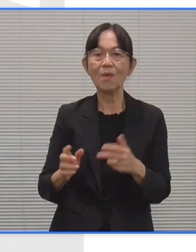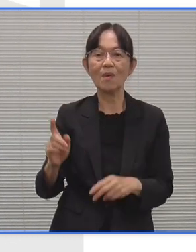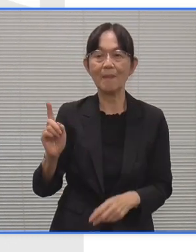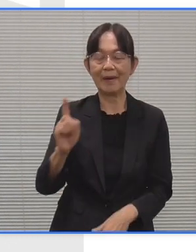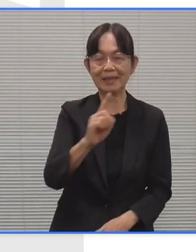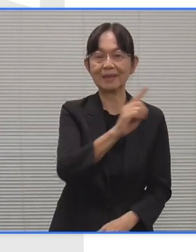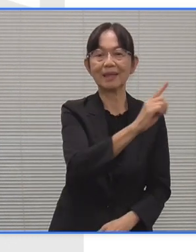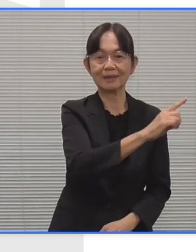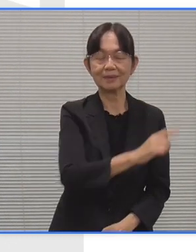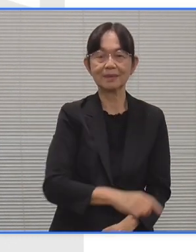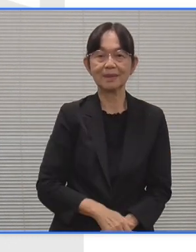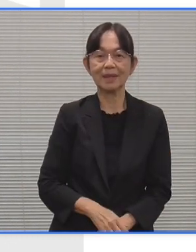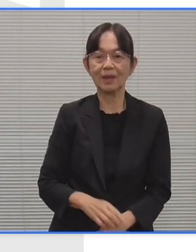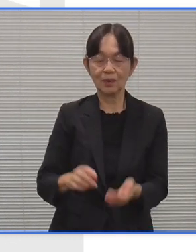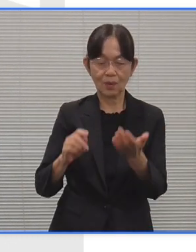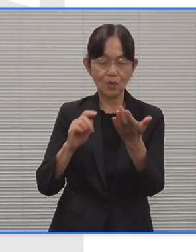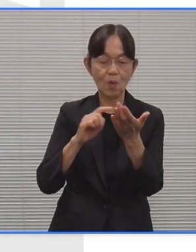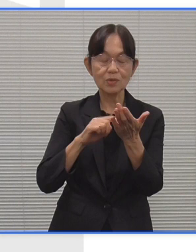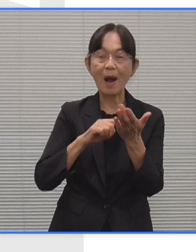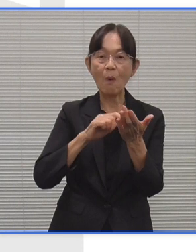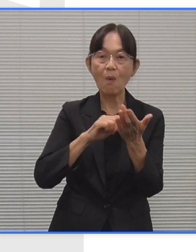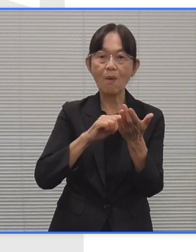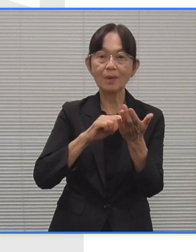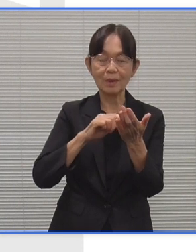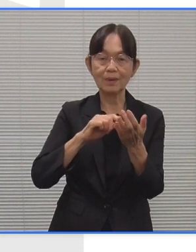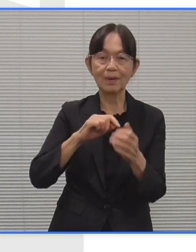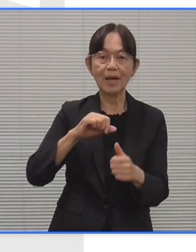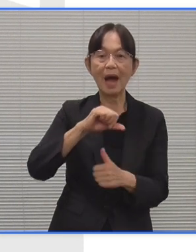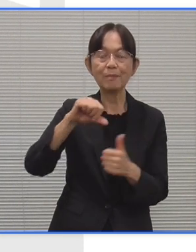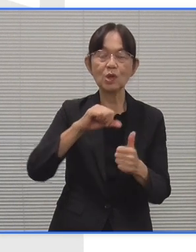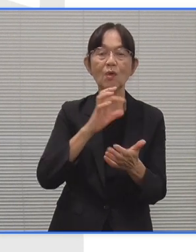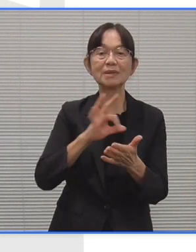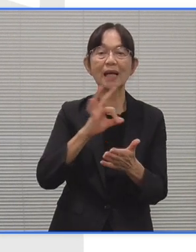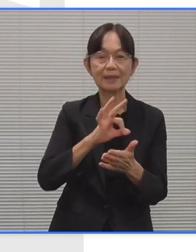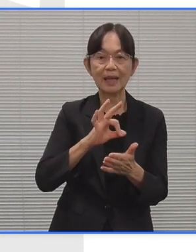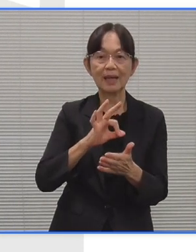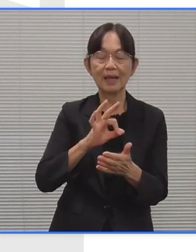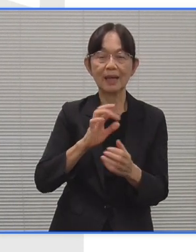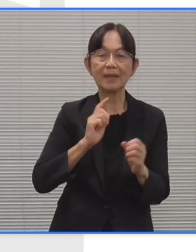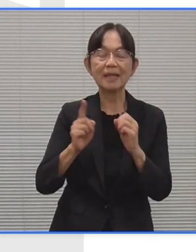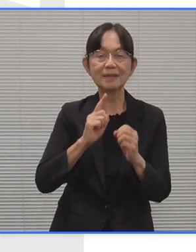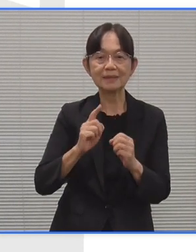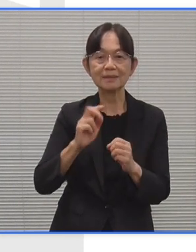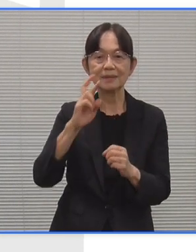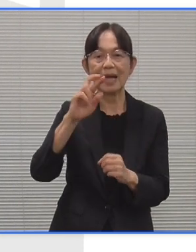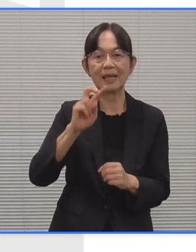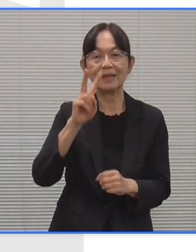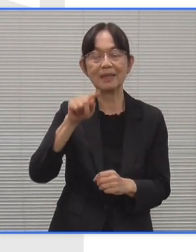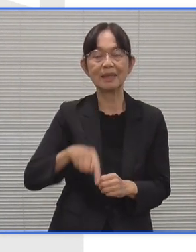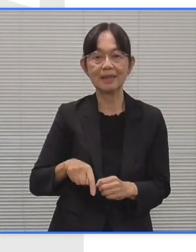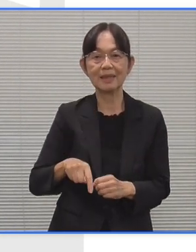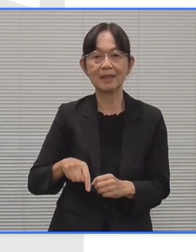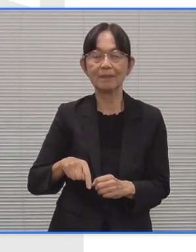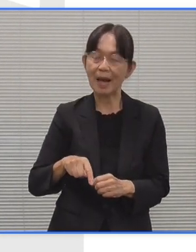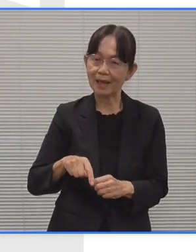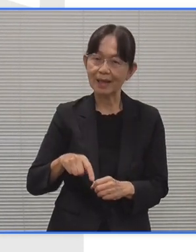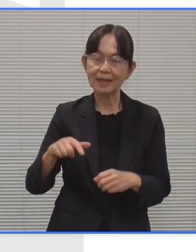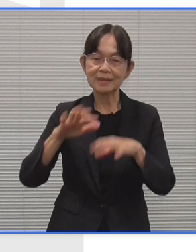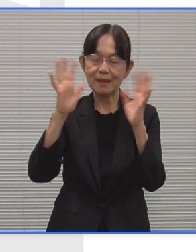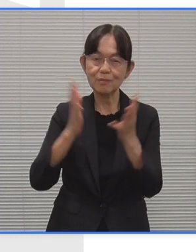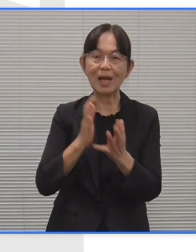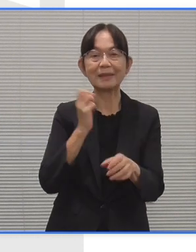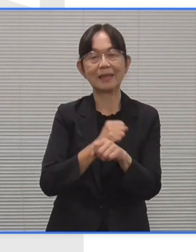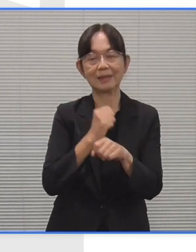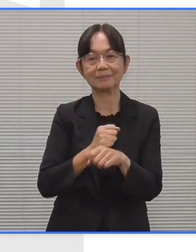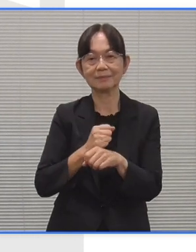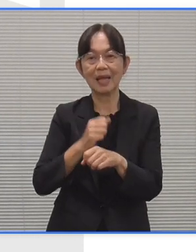ども、このスマホのアプリを使ったデジタルラリーで、全部行くのは大変かもしれませんので、まず半分行くと、半